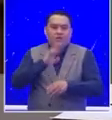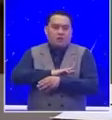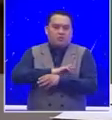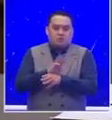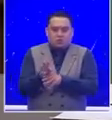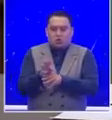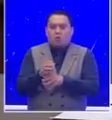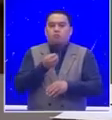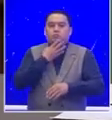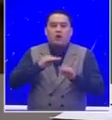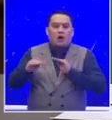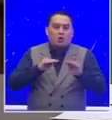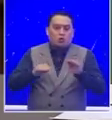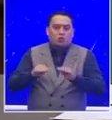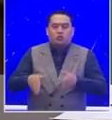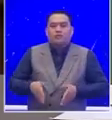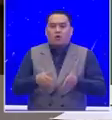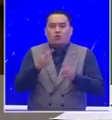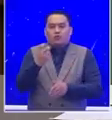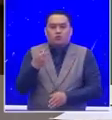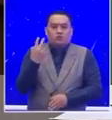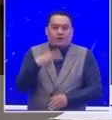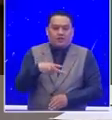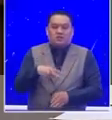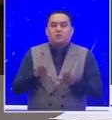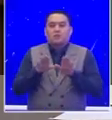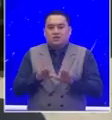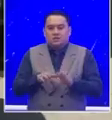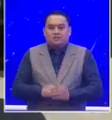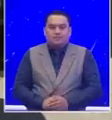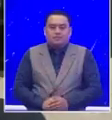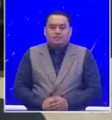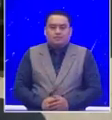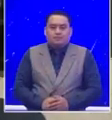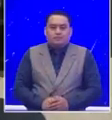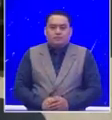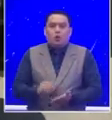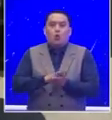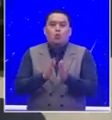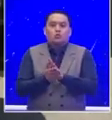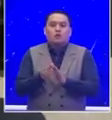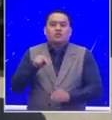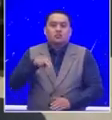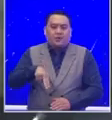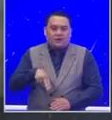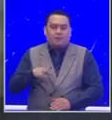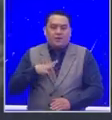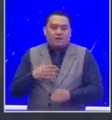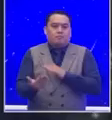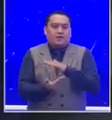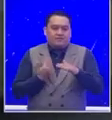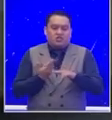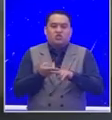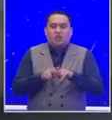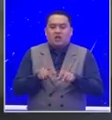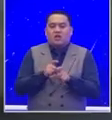водоснабжения, благоустройство дорог в 220 населенных пунктах. В условиях чрезвычайного положения привлечение